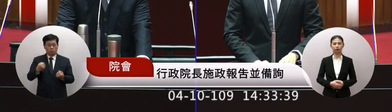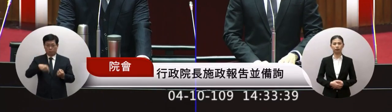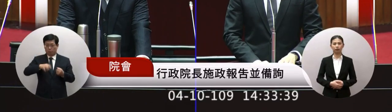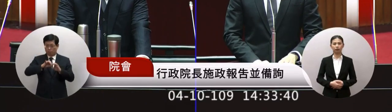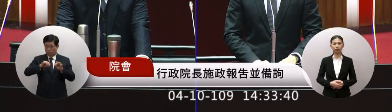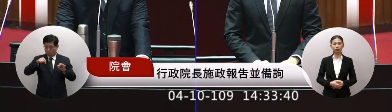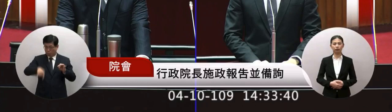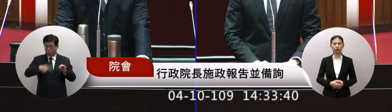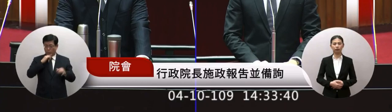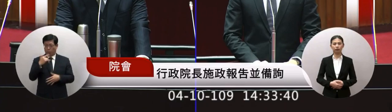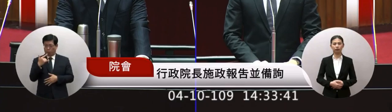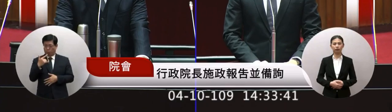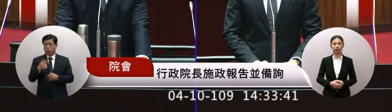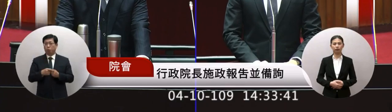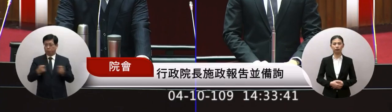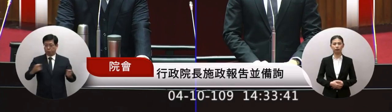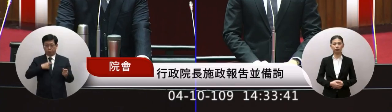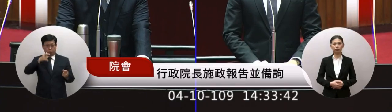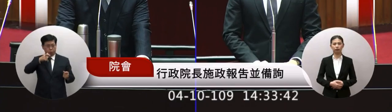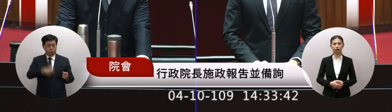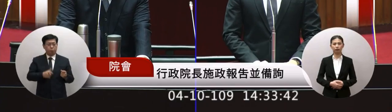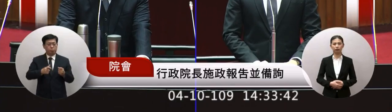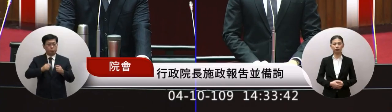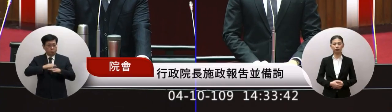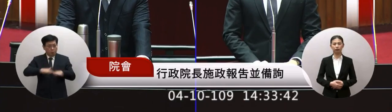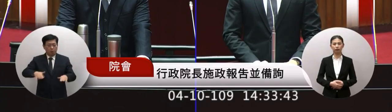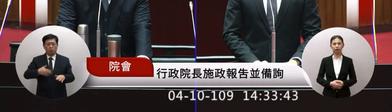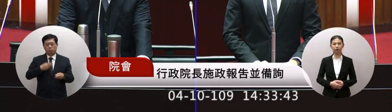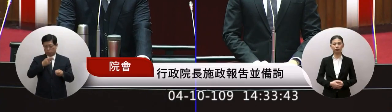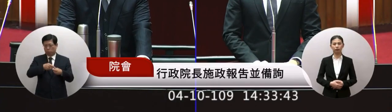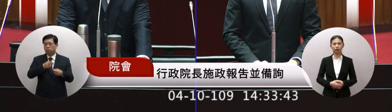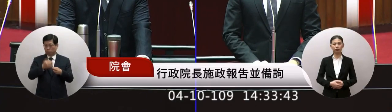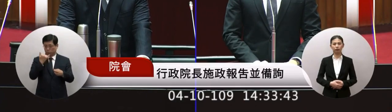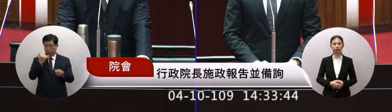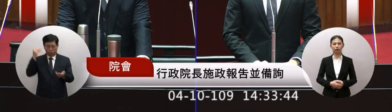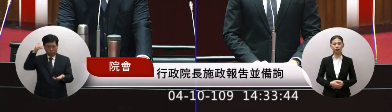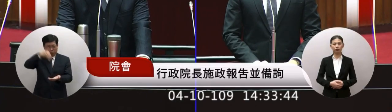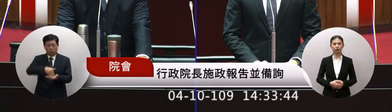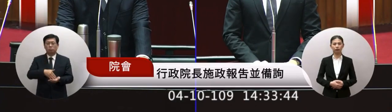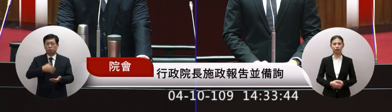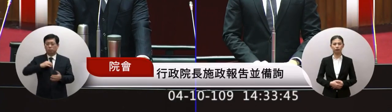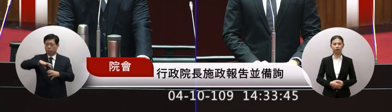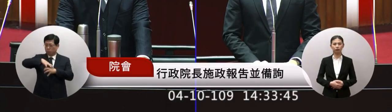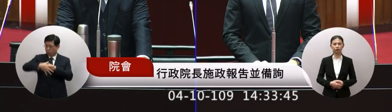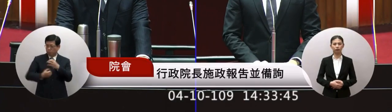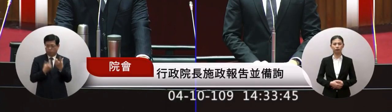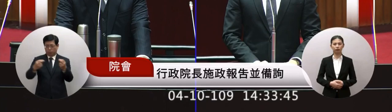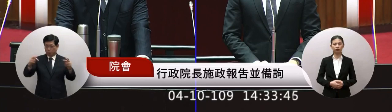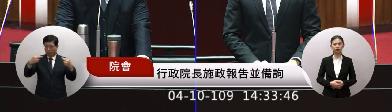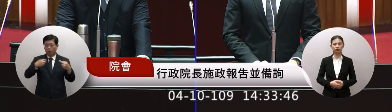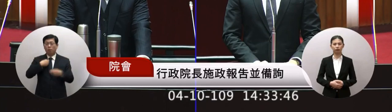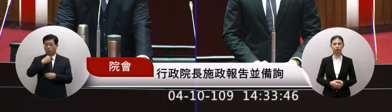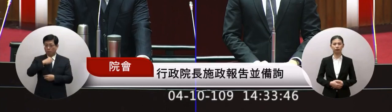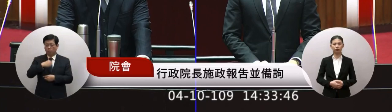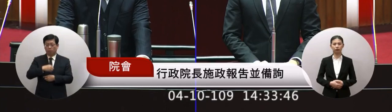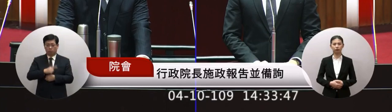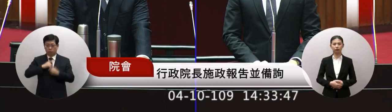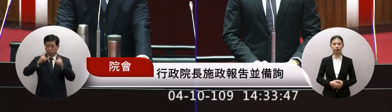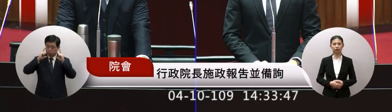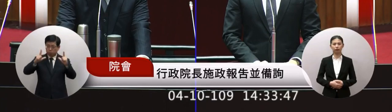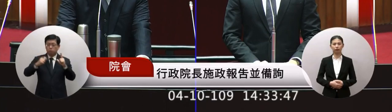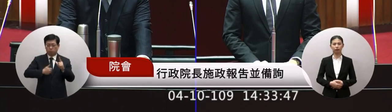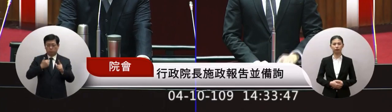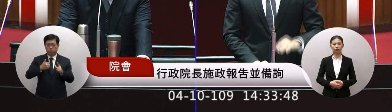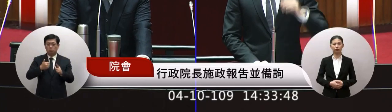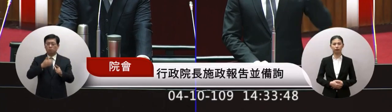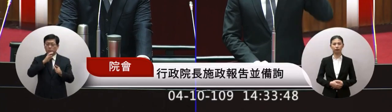地徛久、徛安全，我总是相信有一天全世界会看到台湾人。真正是